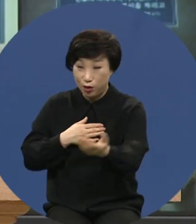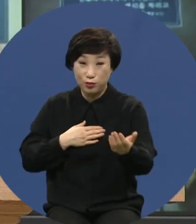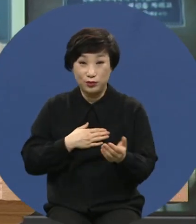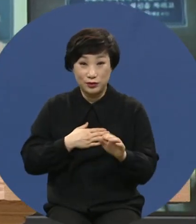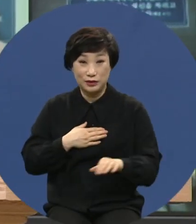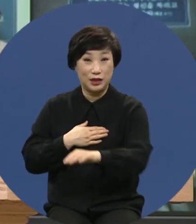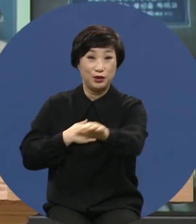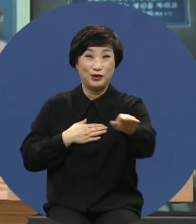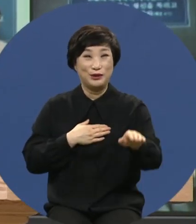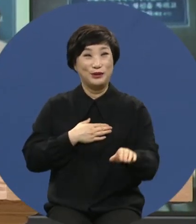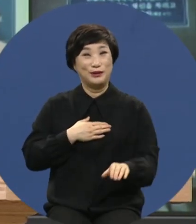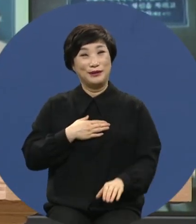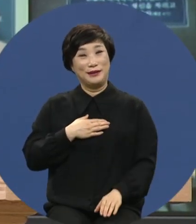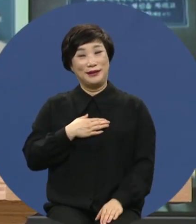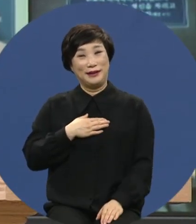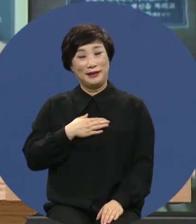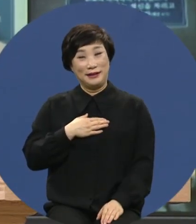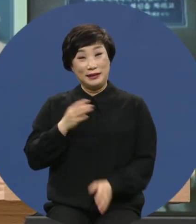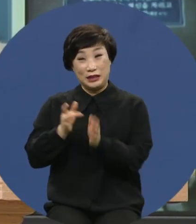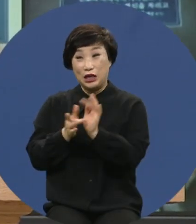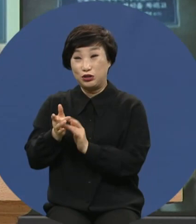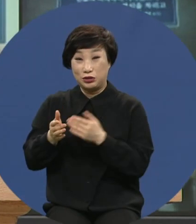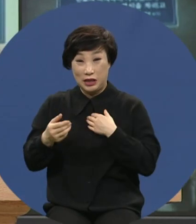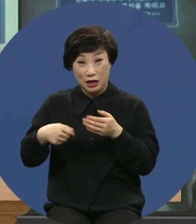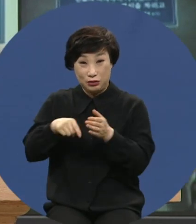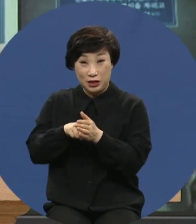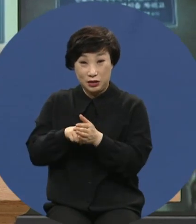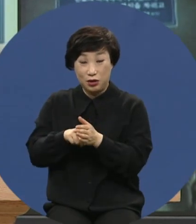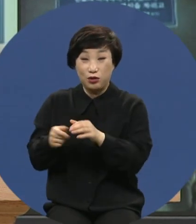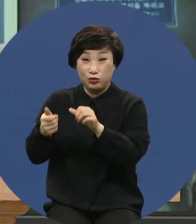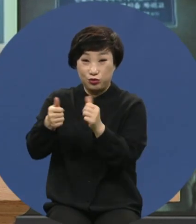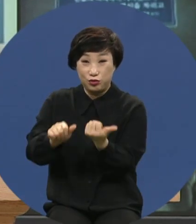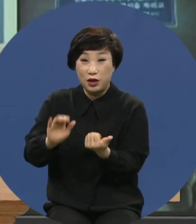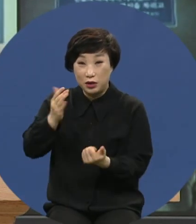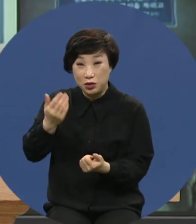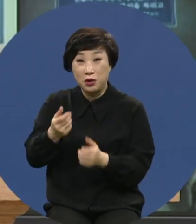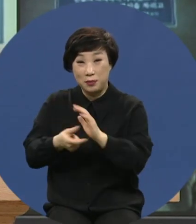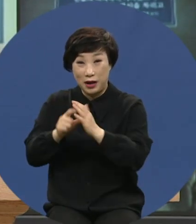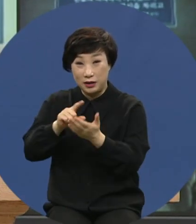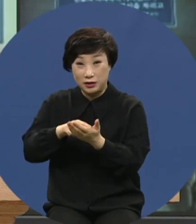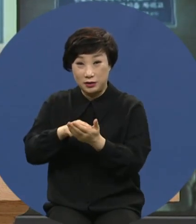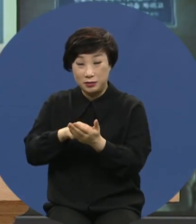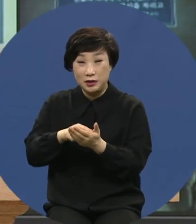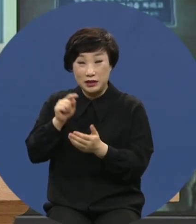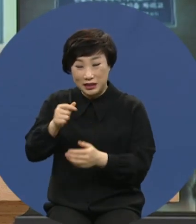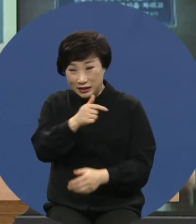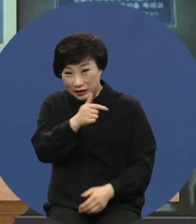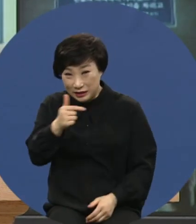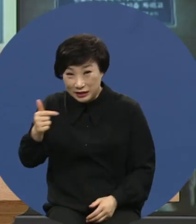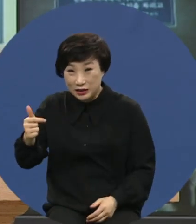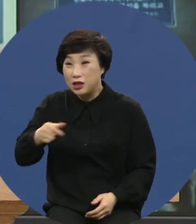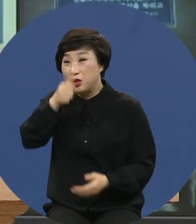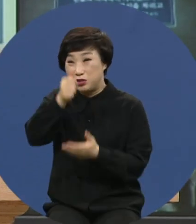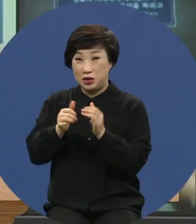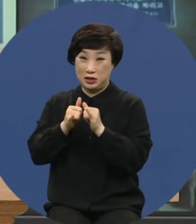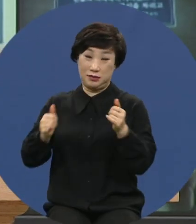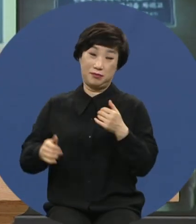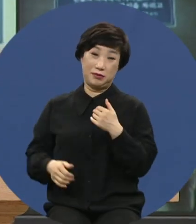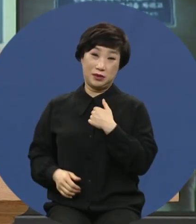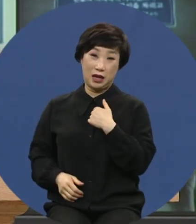그런데 우리는 예수가 나 위해서 죽어야 할 만큼 이 어마어마한